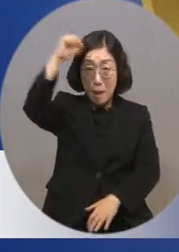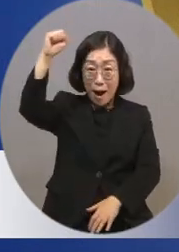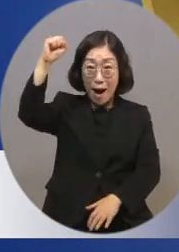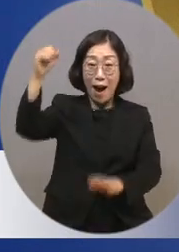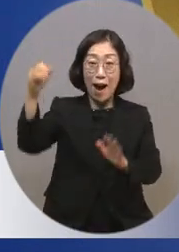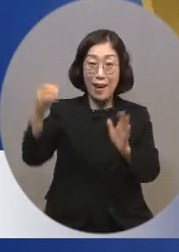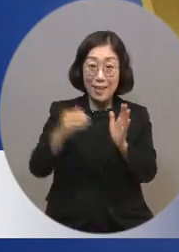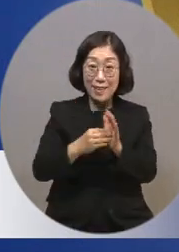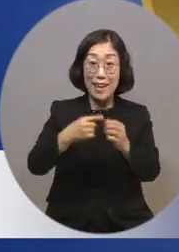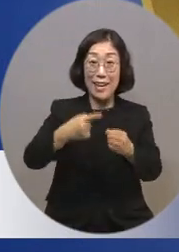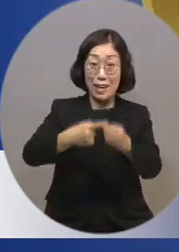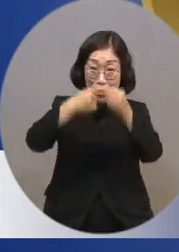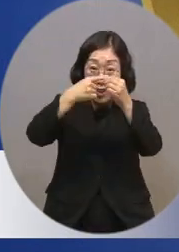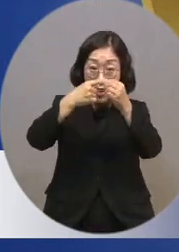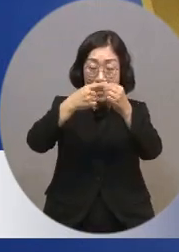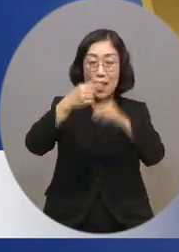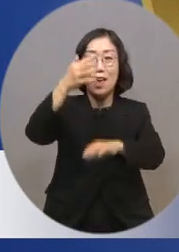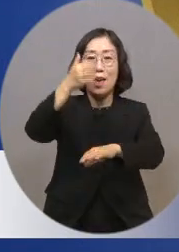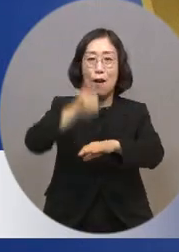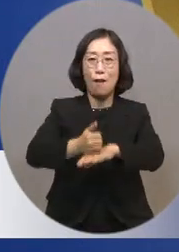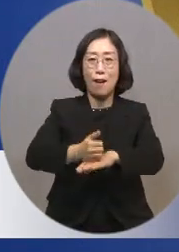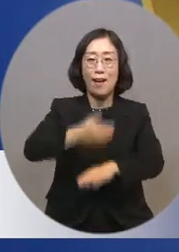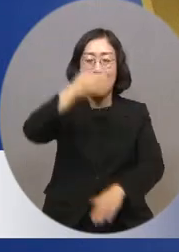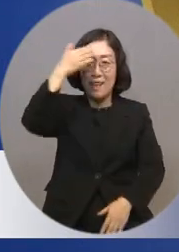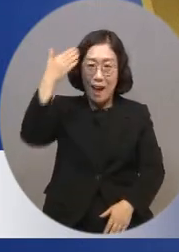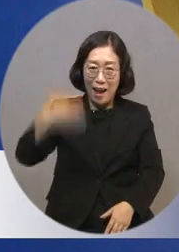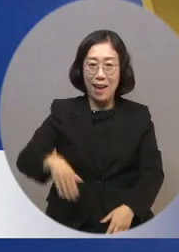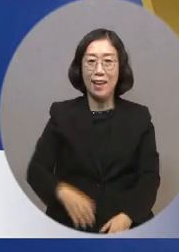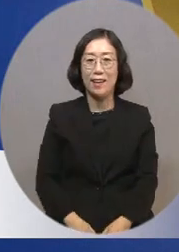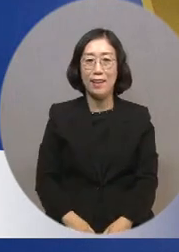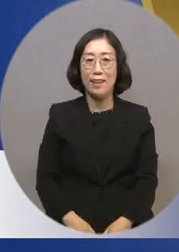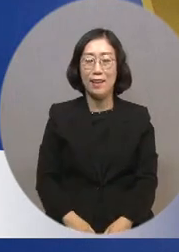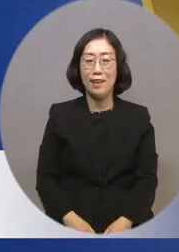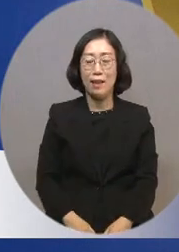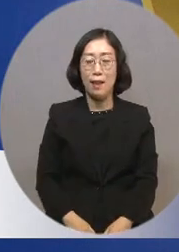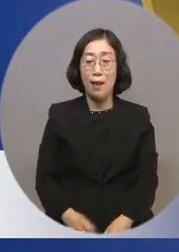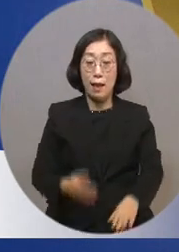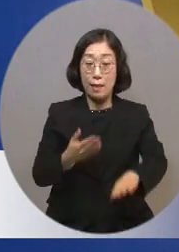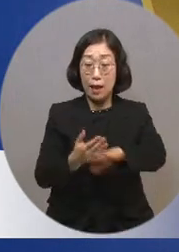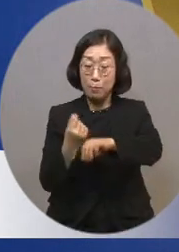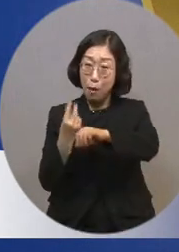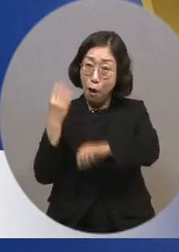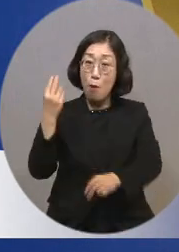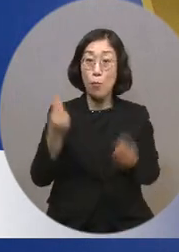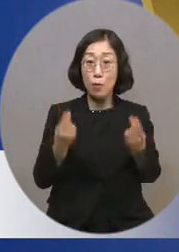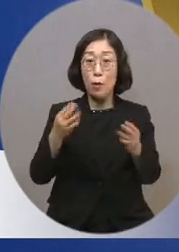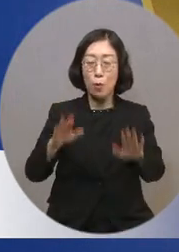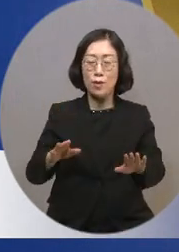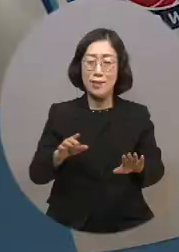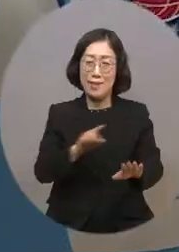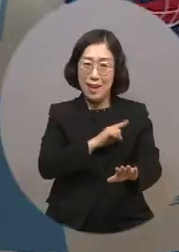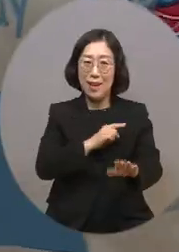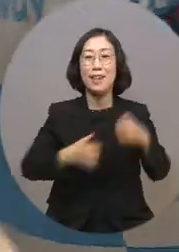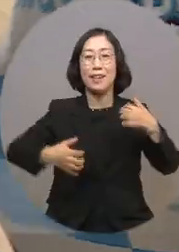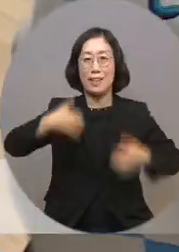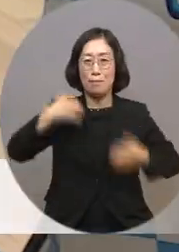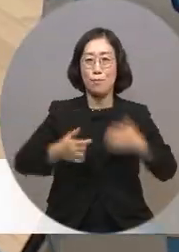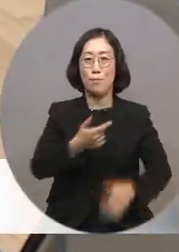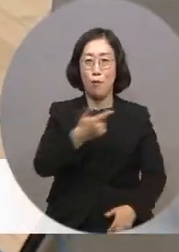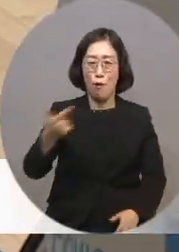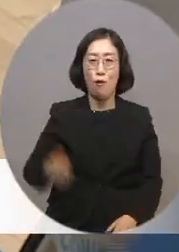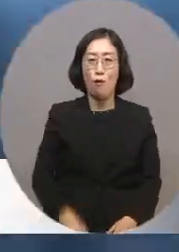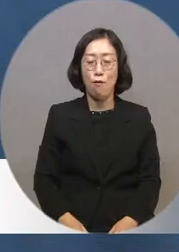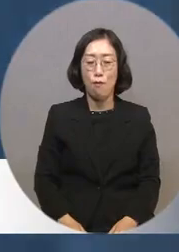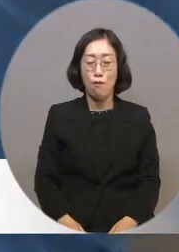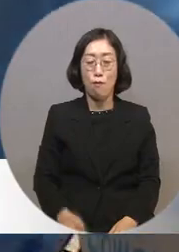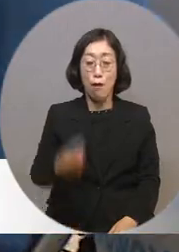우승이라는 값진 결과로 끝날 수 있어서 정말 다행이라고 생각하고 진짜 그 어느 때의 우승보다 오늘이 가장 기쁜 것 같아요. 선수단을